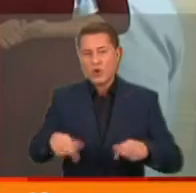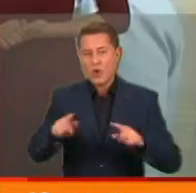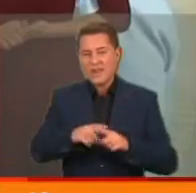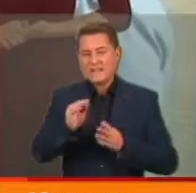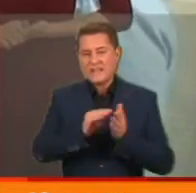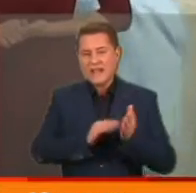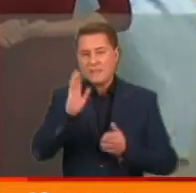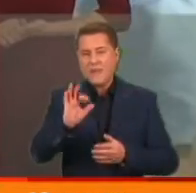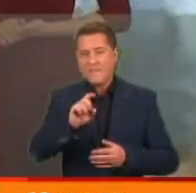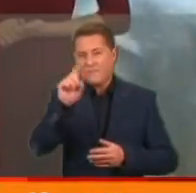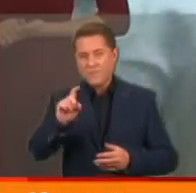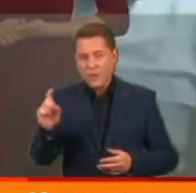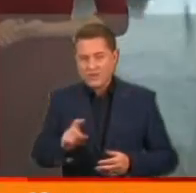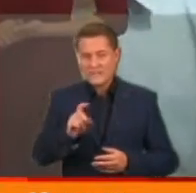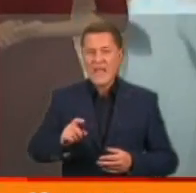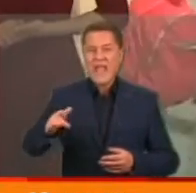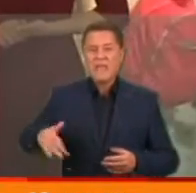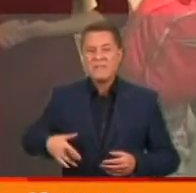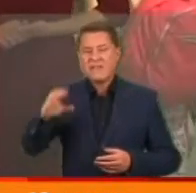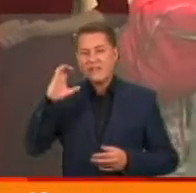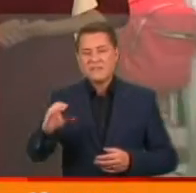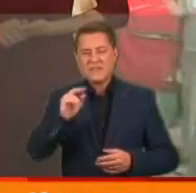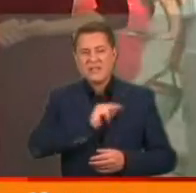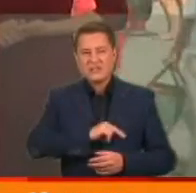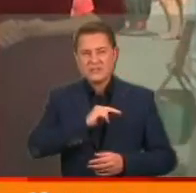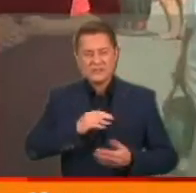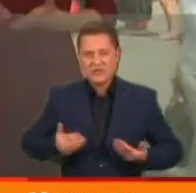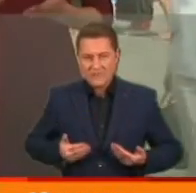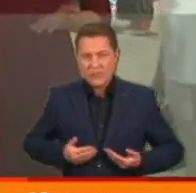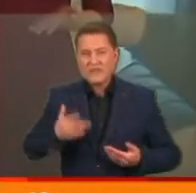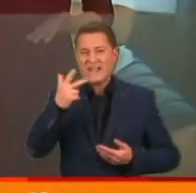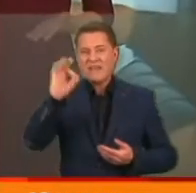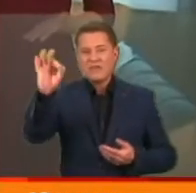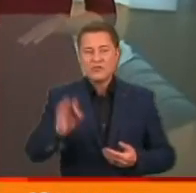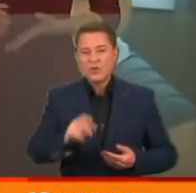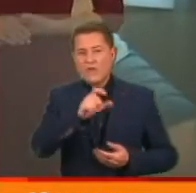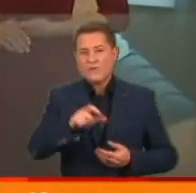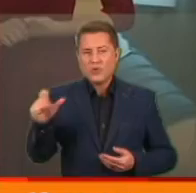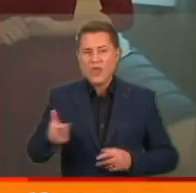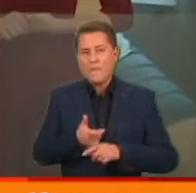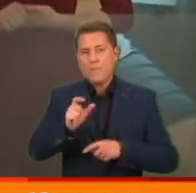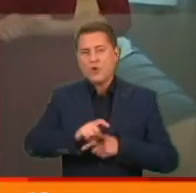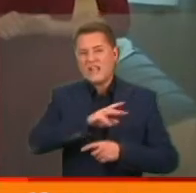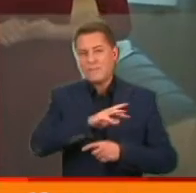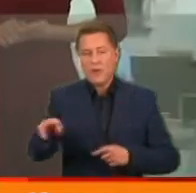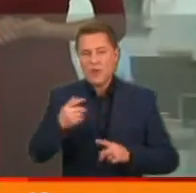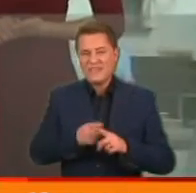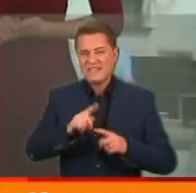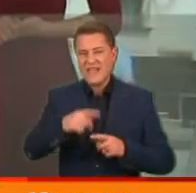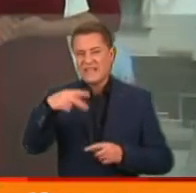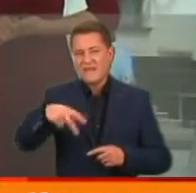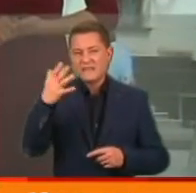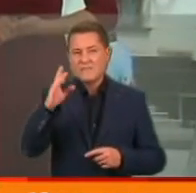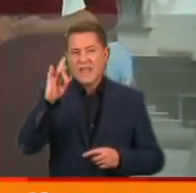охорони здоров'я, з гепатитом С в Україні живуть 3% людей, тобто понад мільйон. Нагадаю, це майже в 25